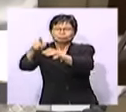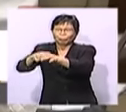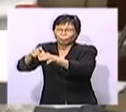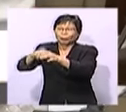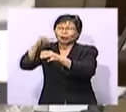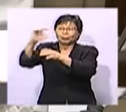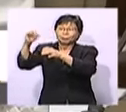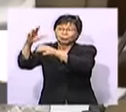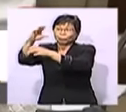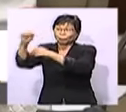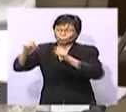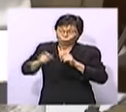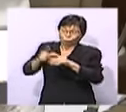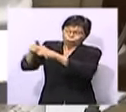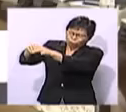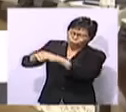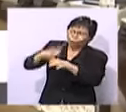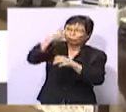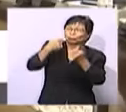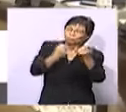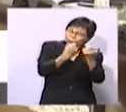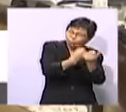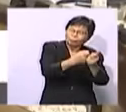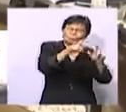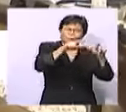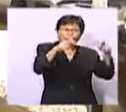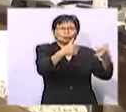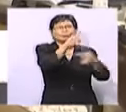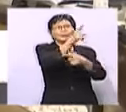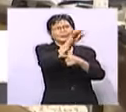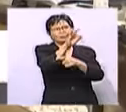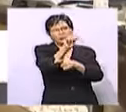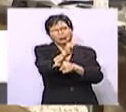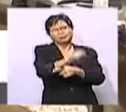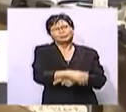banyak syarikat-syarikat swasta untuk menaja pasukan Kedah.